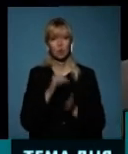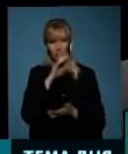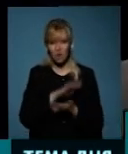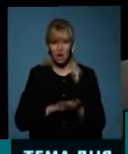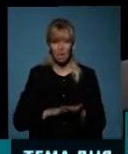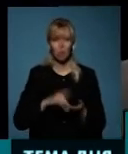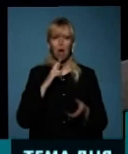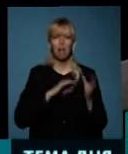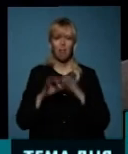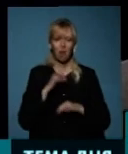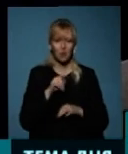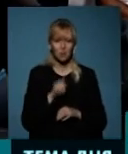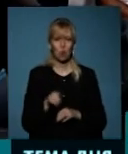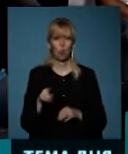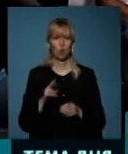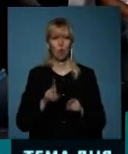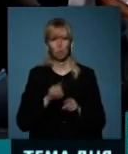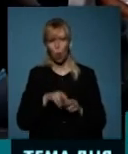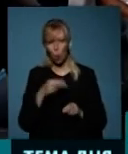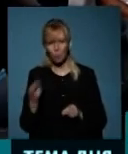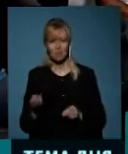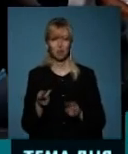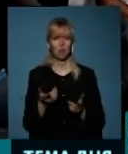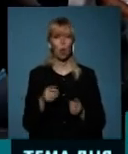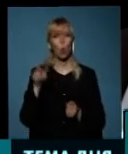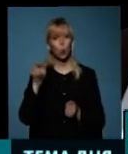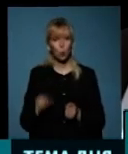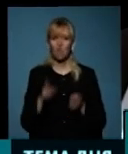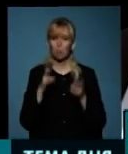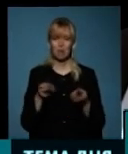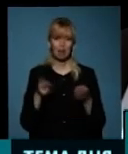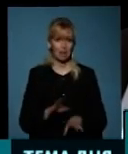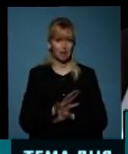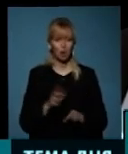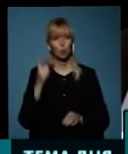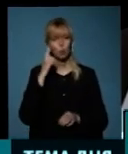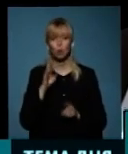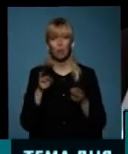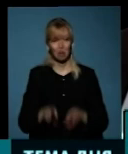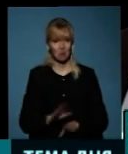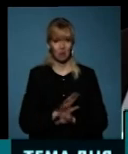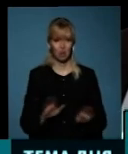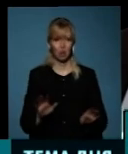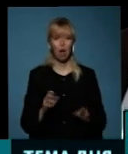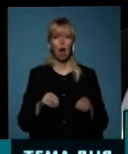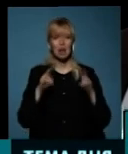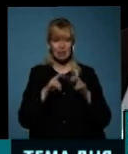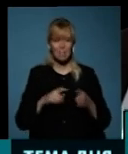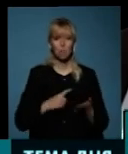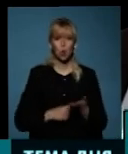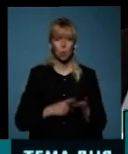і лікарство вони компенсують. Ну, в принципі, людину в біді не залишили і думаю, що не залишать. А слідство